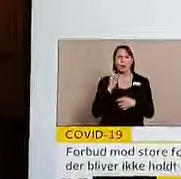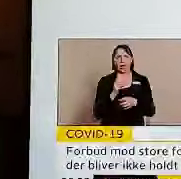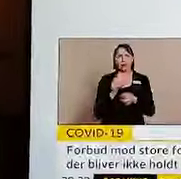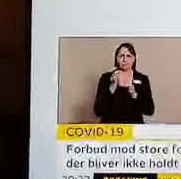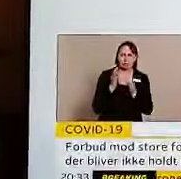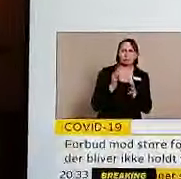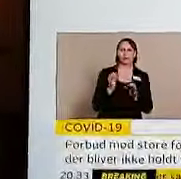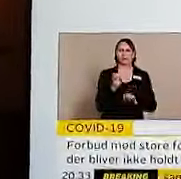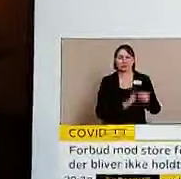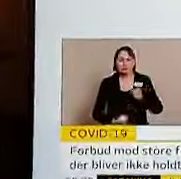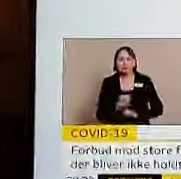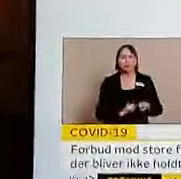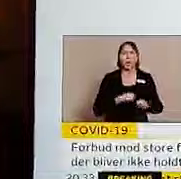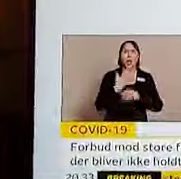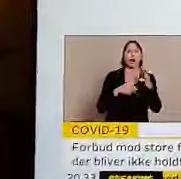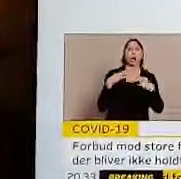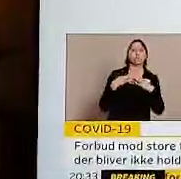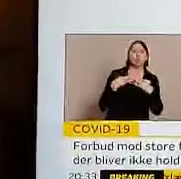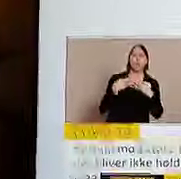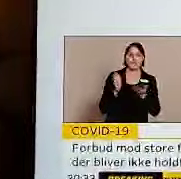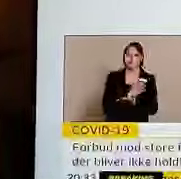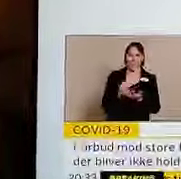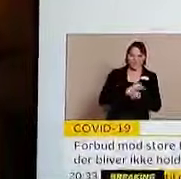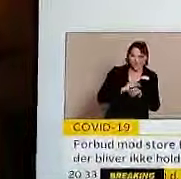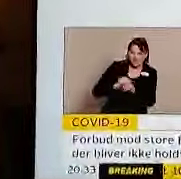الانتباه على هؤلاء الأطفال، وأيضا